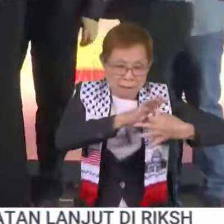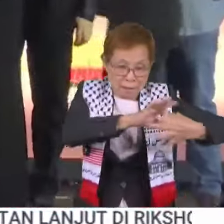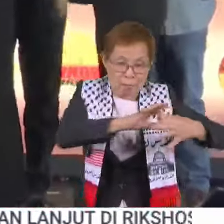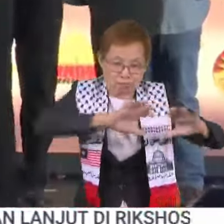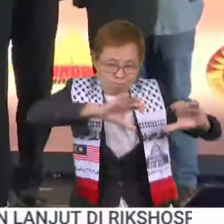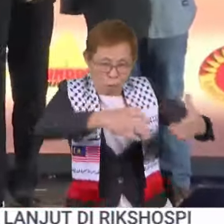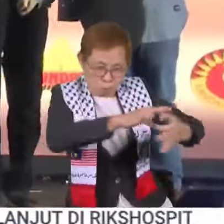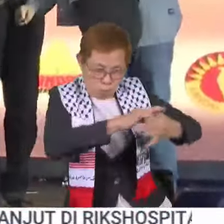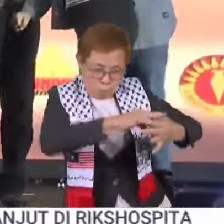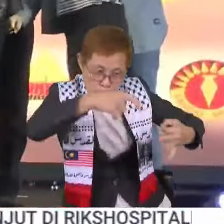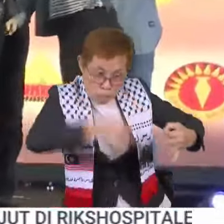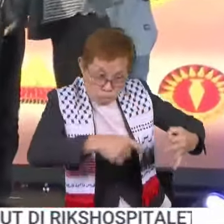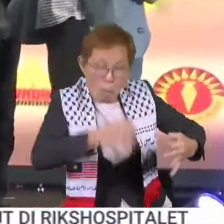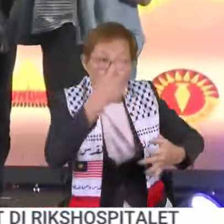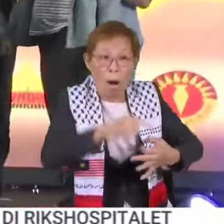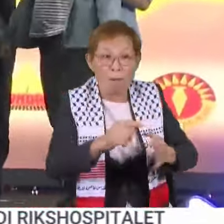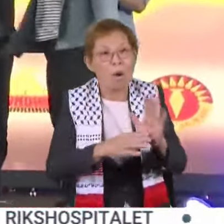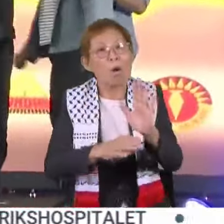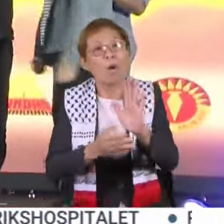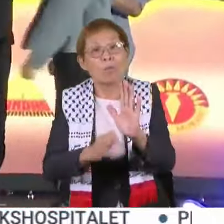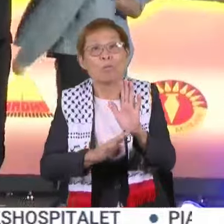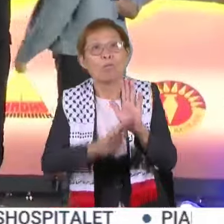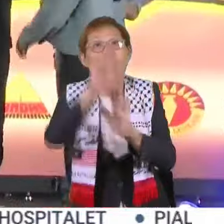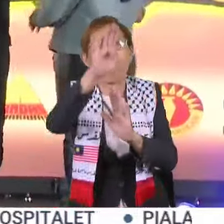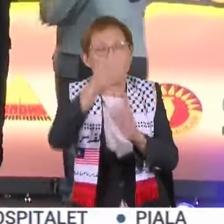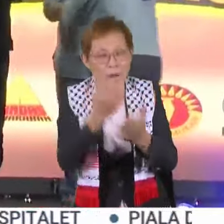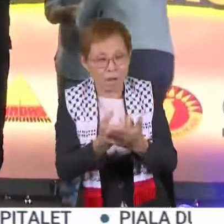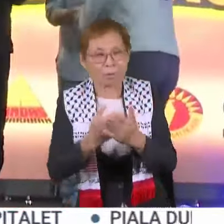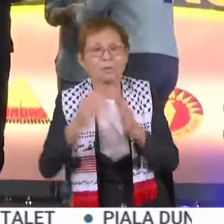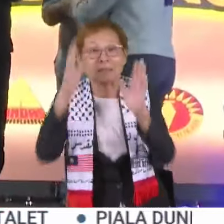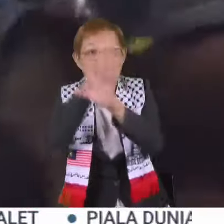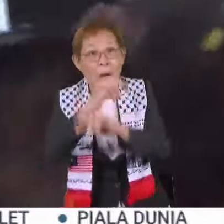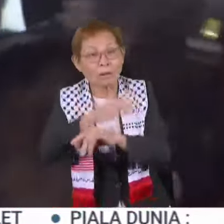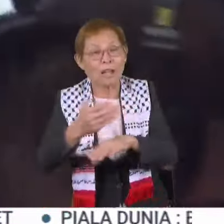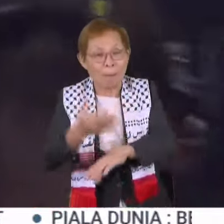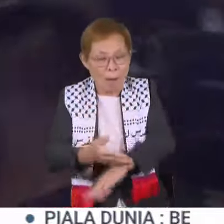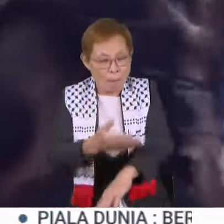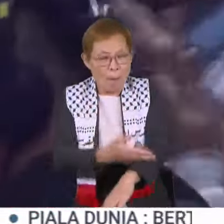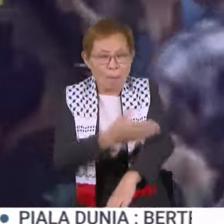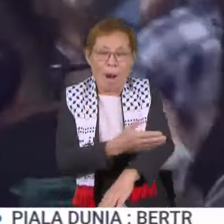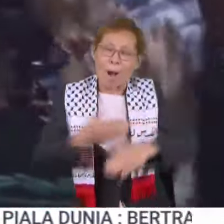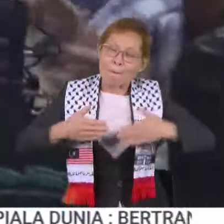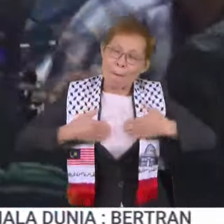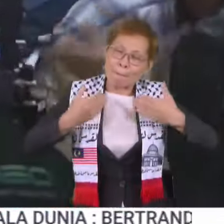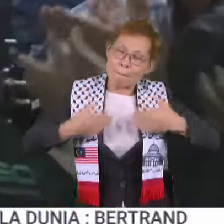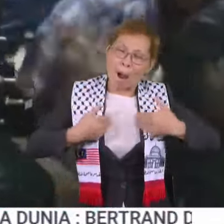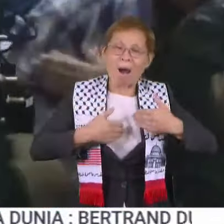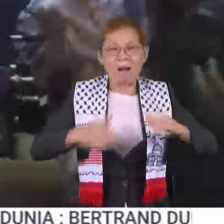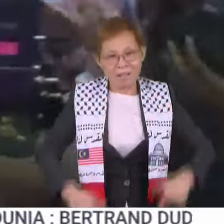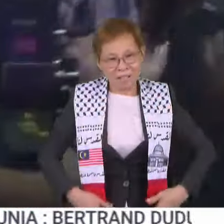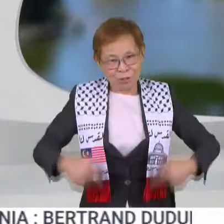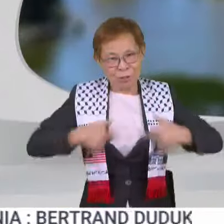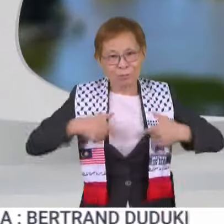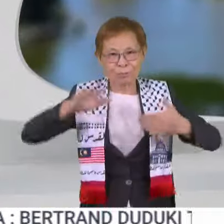berpasukan diperlukan bagi melonjakkan ekonomi negeri ini dan seterusnya meningkatkan kesejahteraan hidup